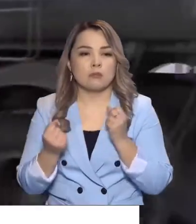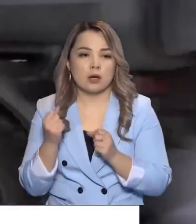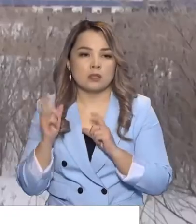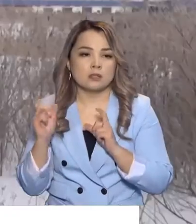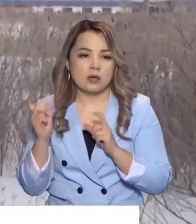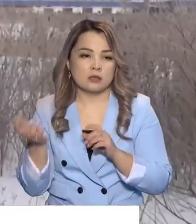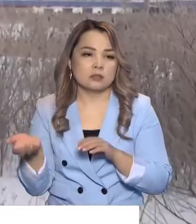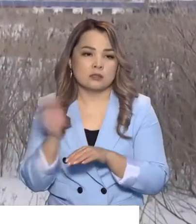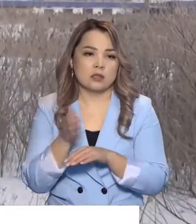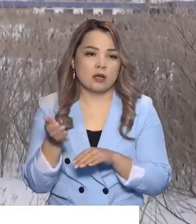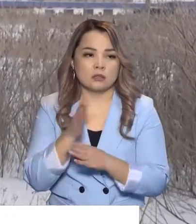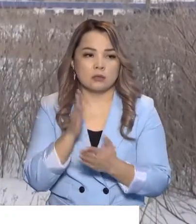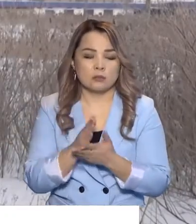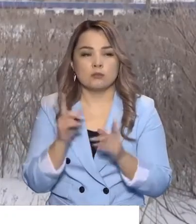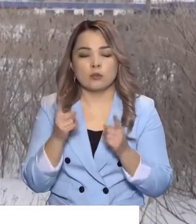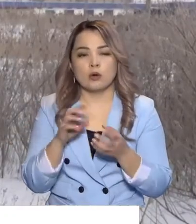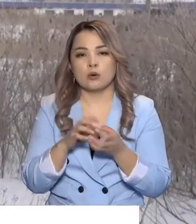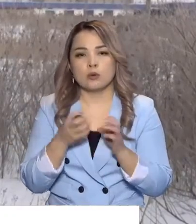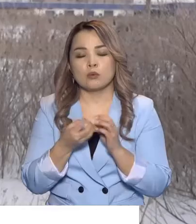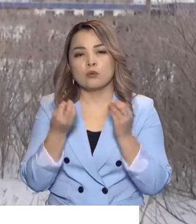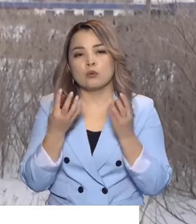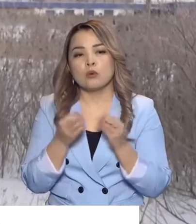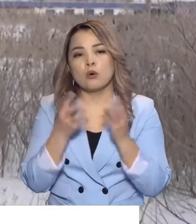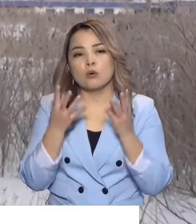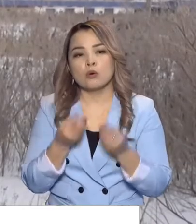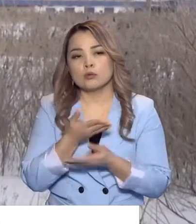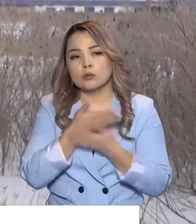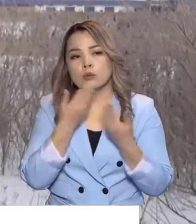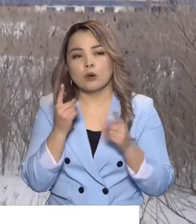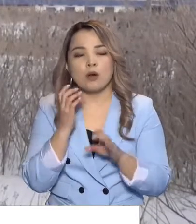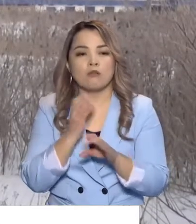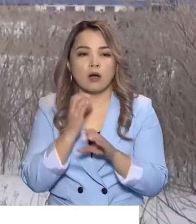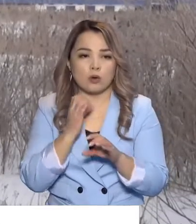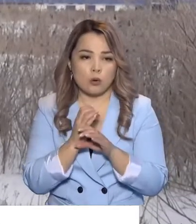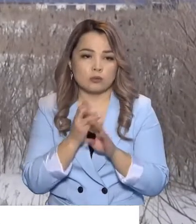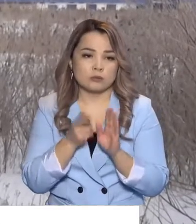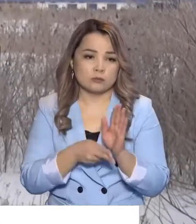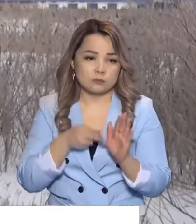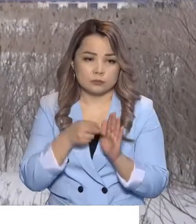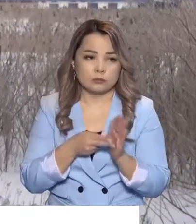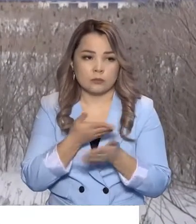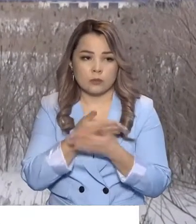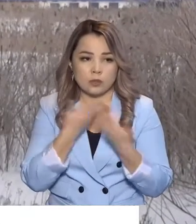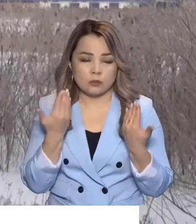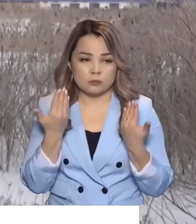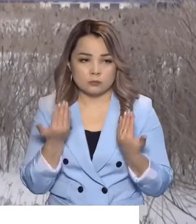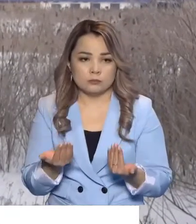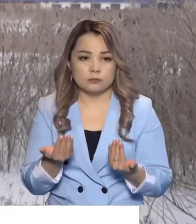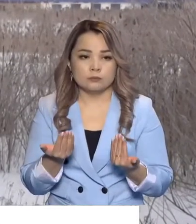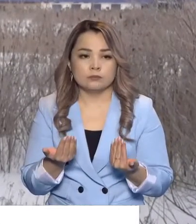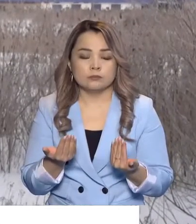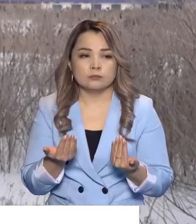кіргізіп жатырмыз. 10 күн бойы неге көмір болмады? Енді вагондар болмады.